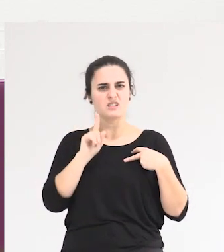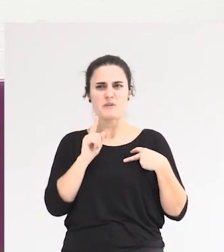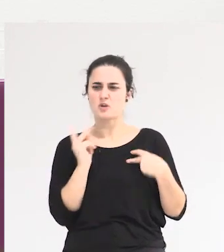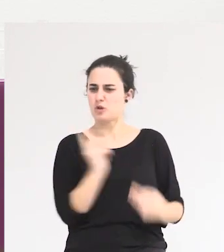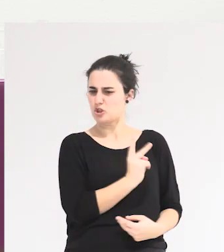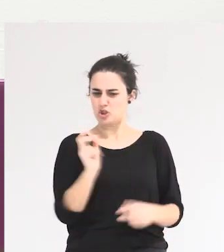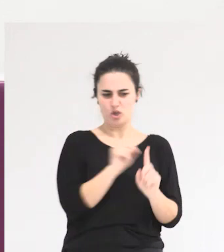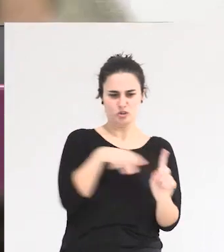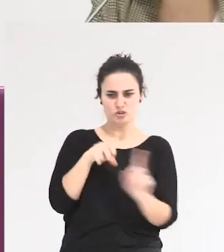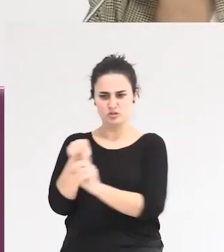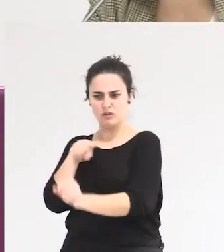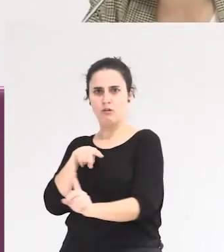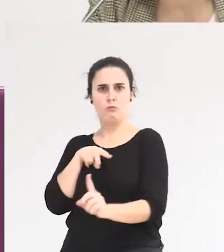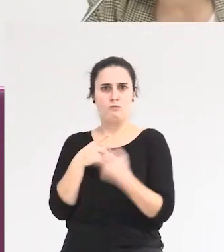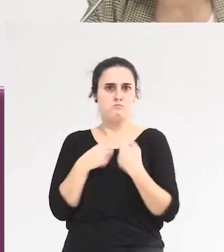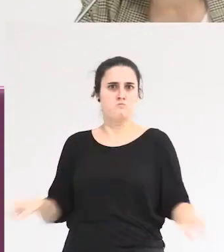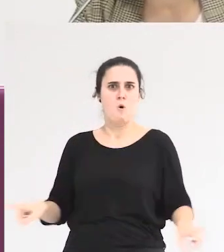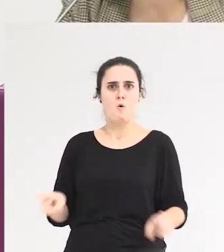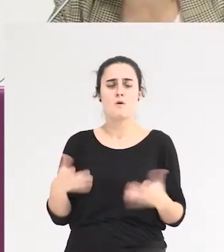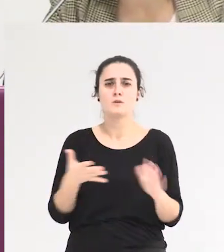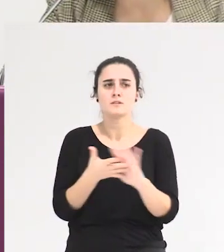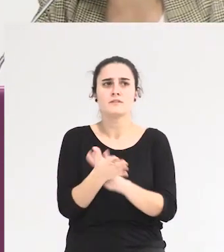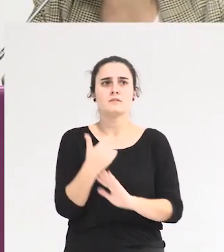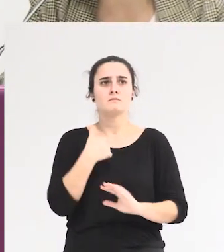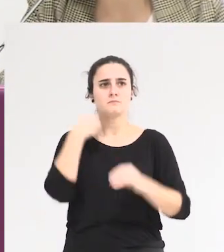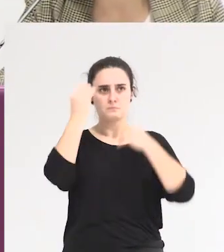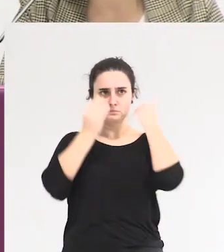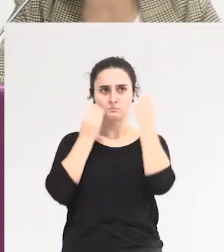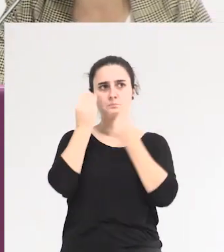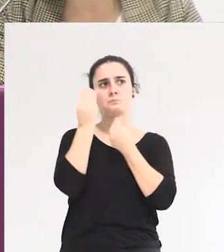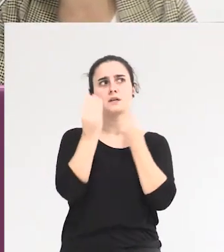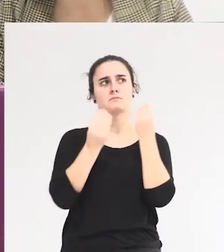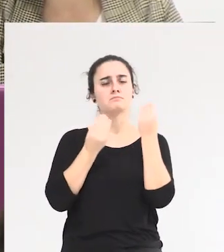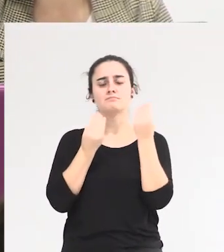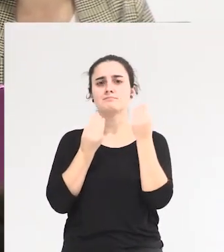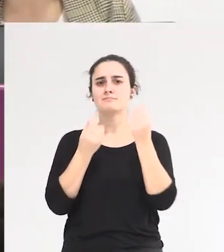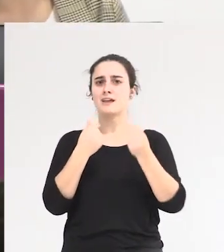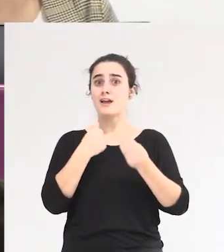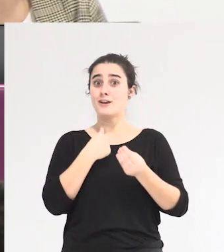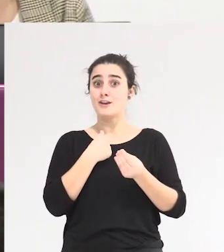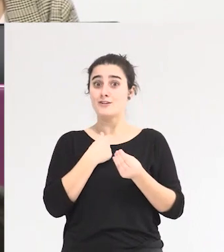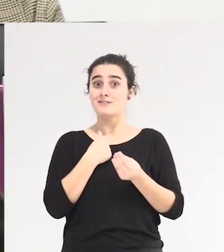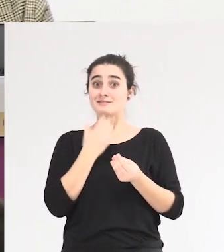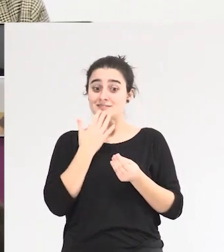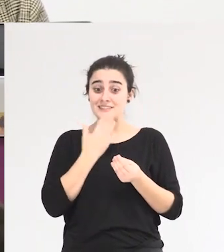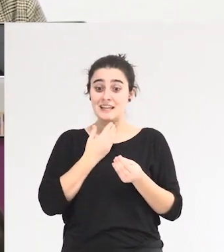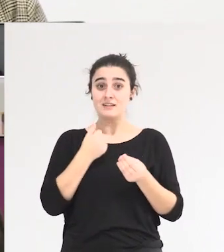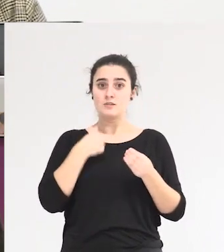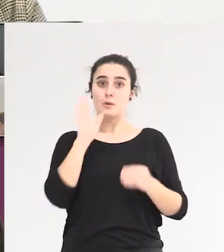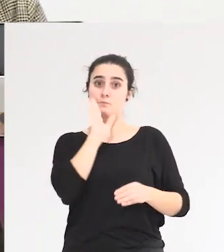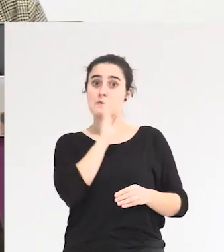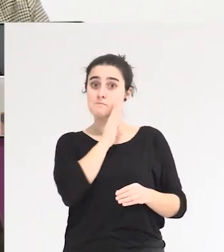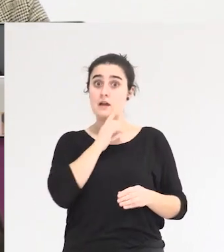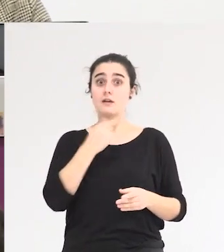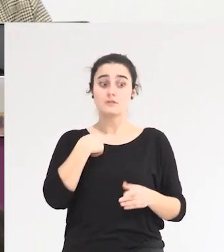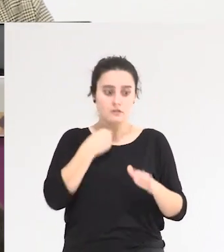ziren, ez? Eta alde batetik pentsatzen nuen ezingo nuela idazle izaten jarraitu ama izan eta gero. Bai,